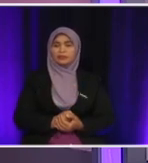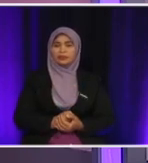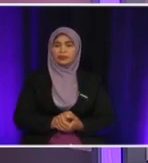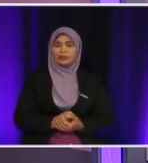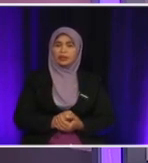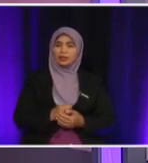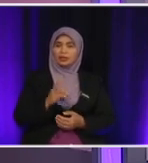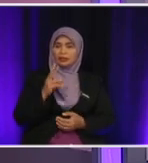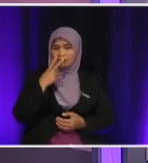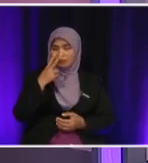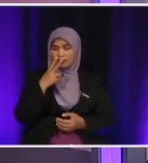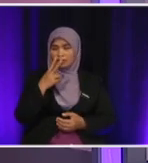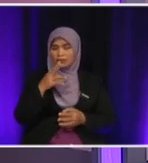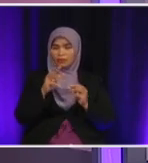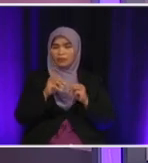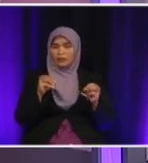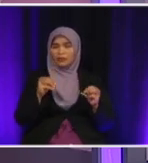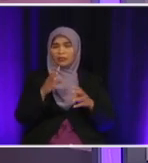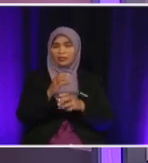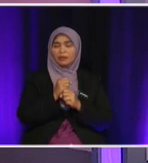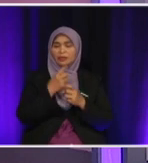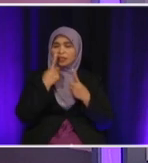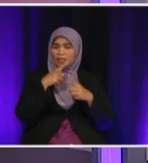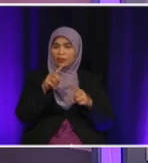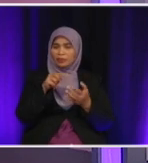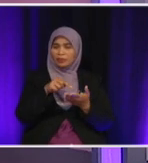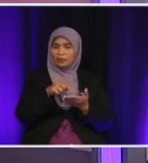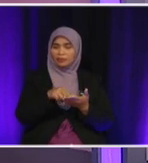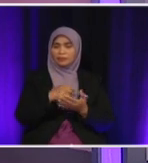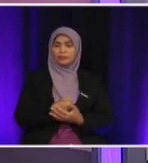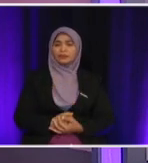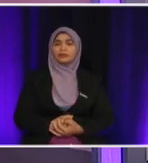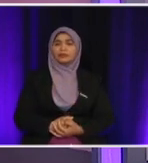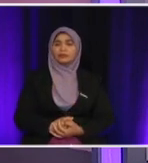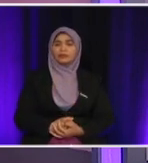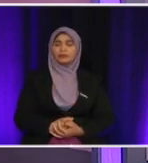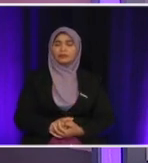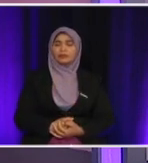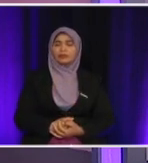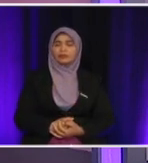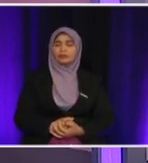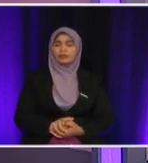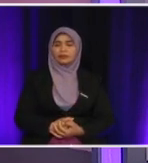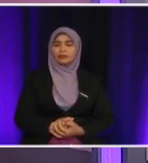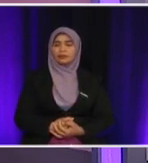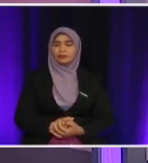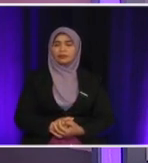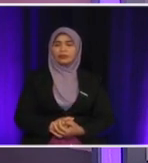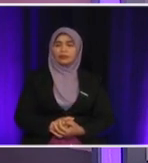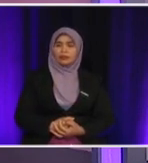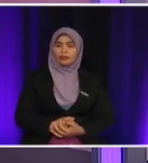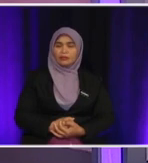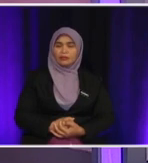Adakah murid-murid Kita di studio dapat menjawab soal alat ini seorang-seorang ambil satu jawabannya seorang-seorang ambil satu soal dan boleh ya